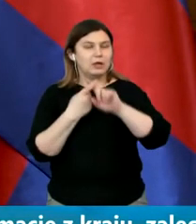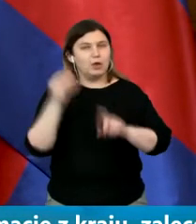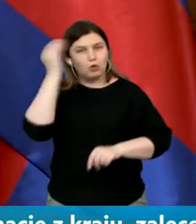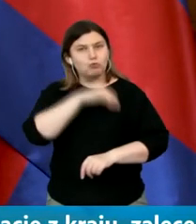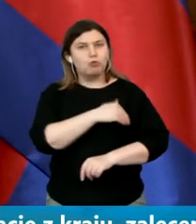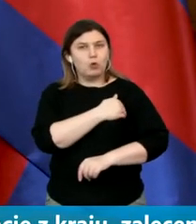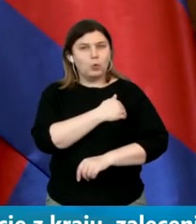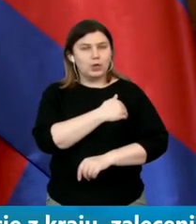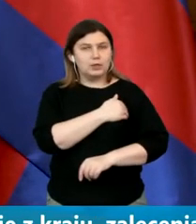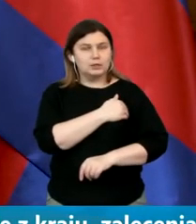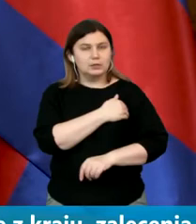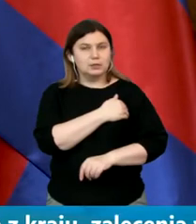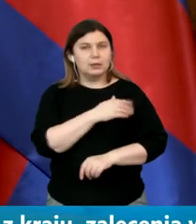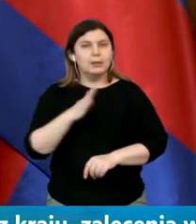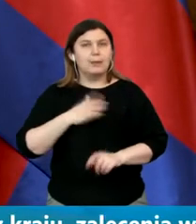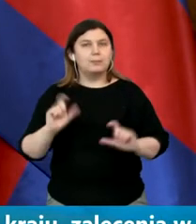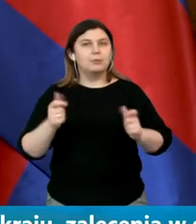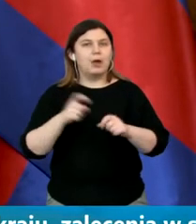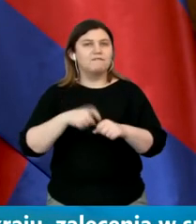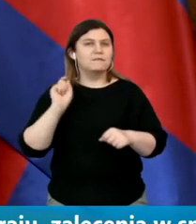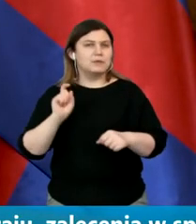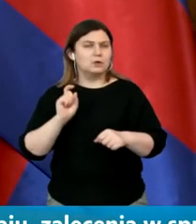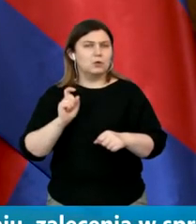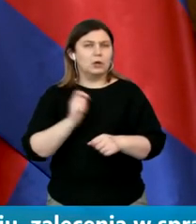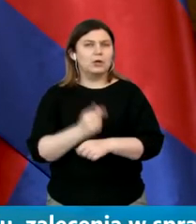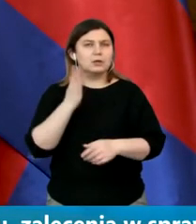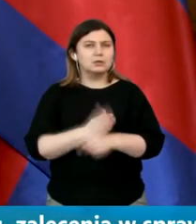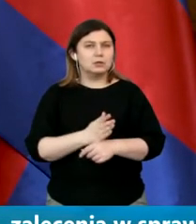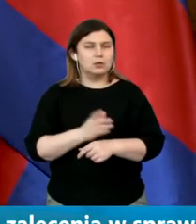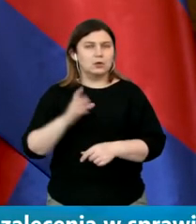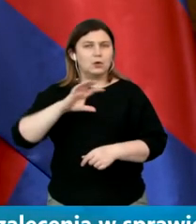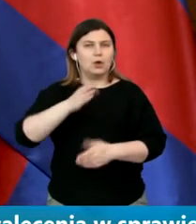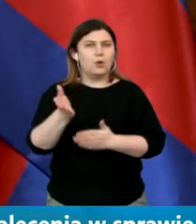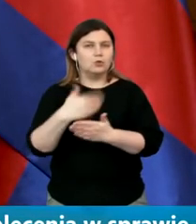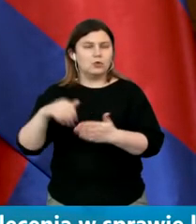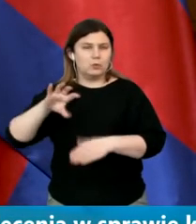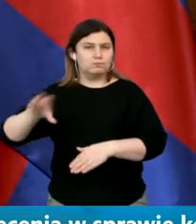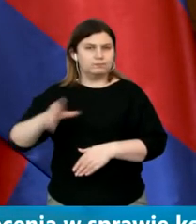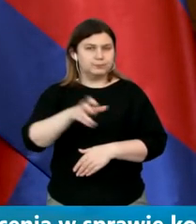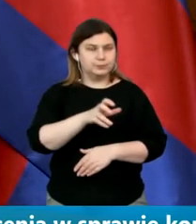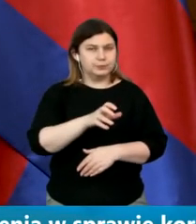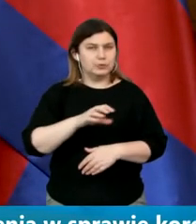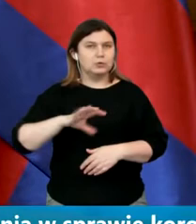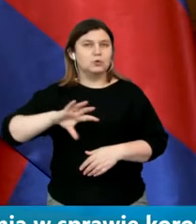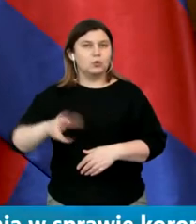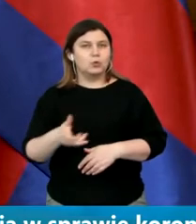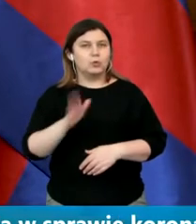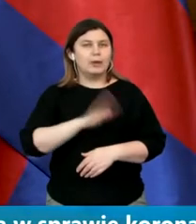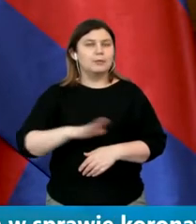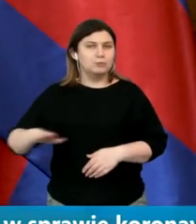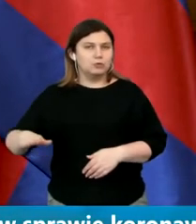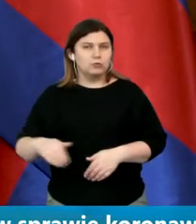mamy przypadki wyłączania tylko i wyłącznie poszczególnych oddziałów w grupach przede wszystkim